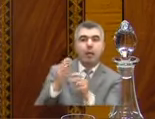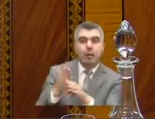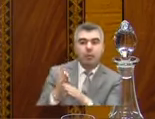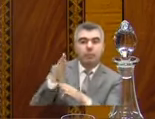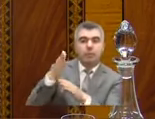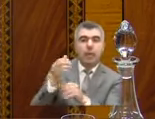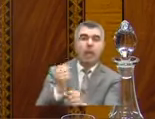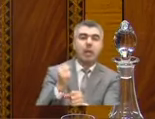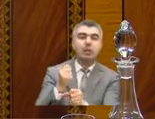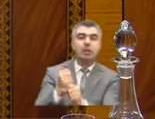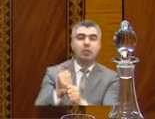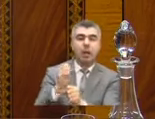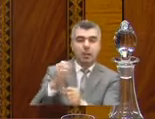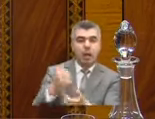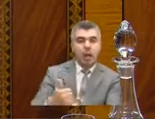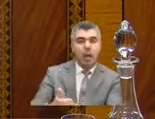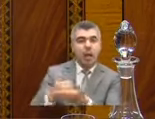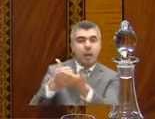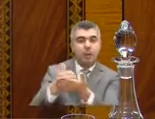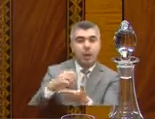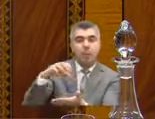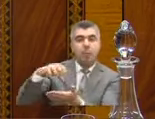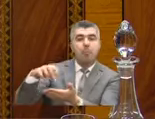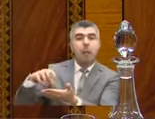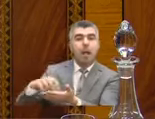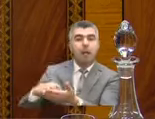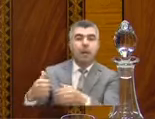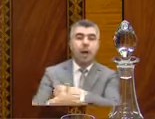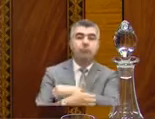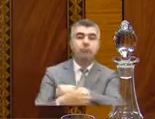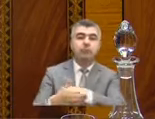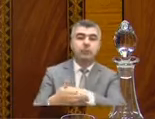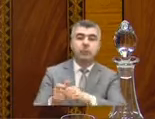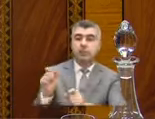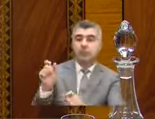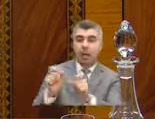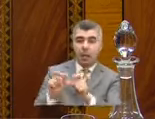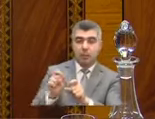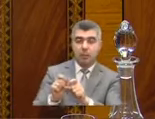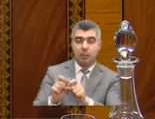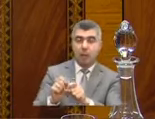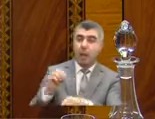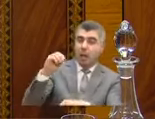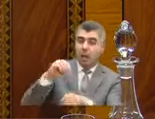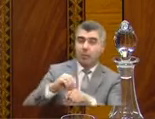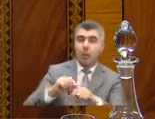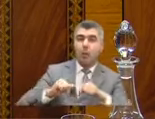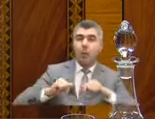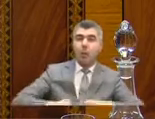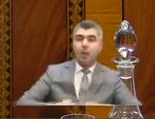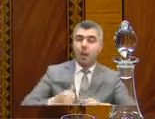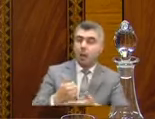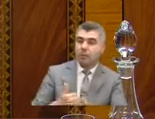تشجيع الاستثمار في الأقاليم الأكثر هشاشة، والتعويض القطاعي الذي يمنح تحفيزات